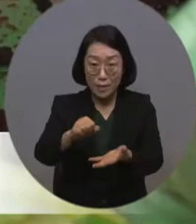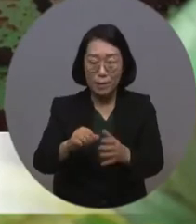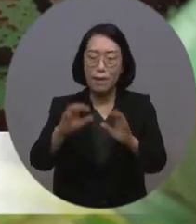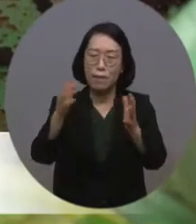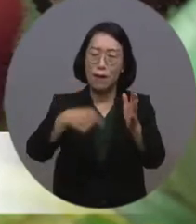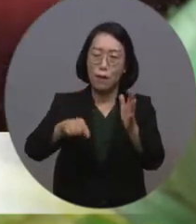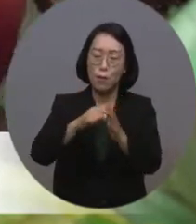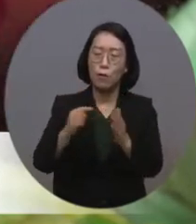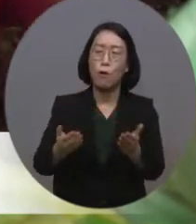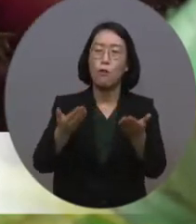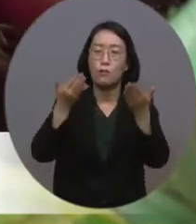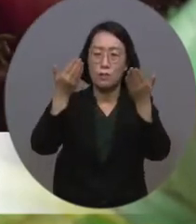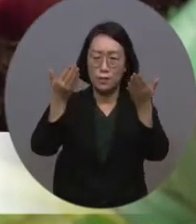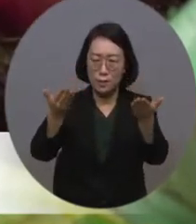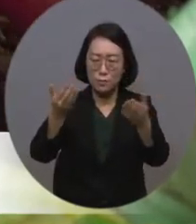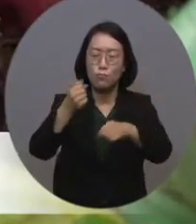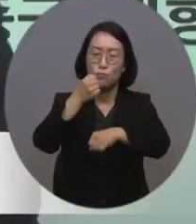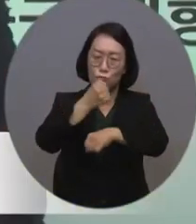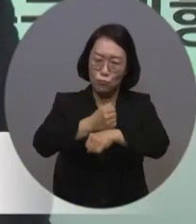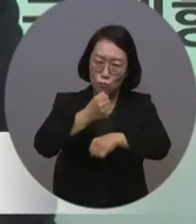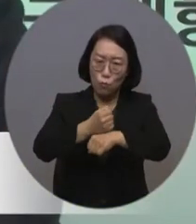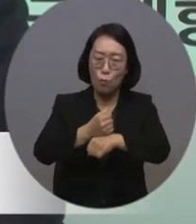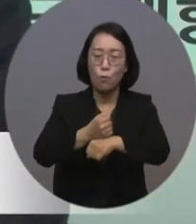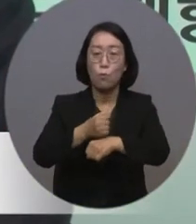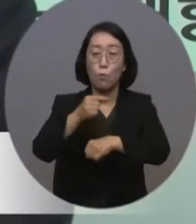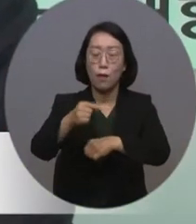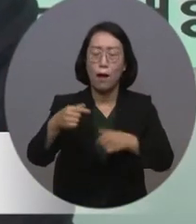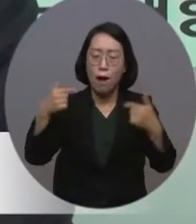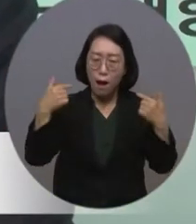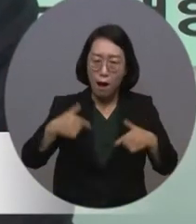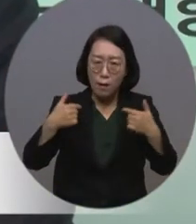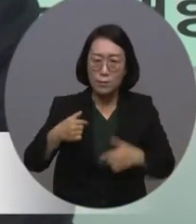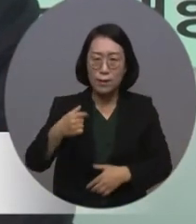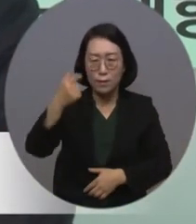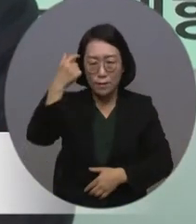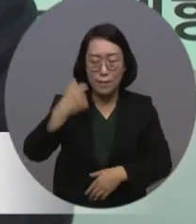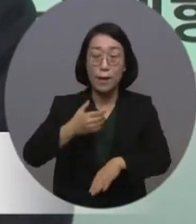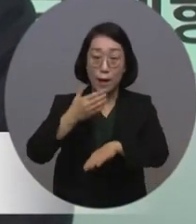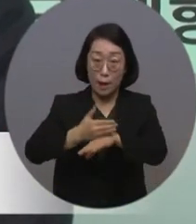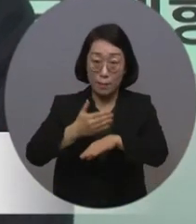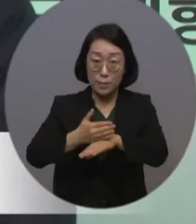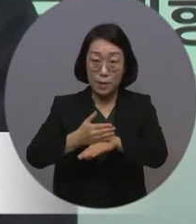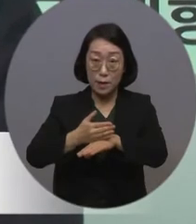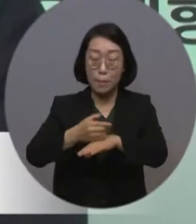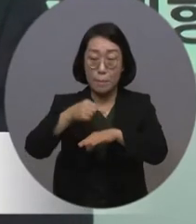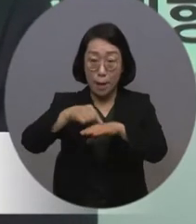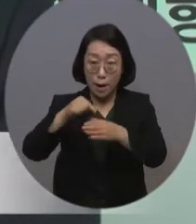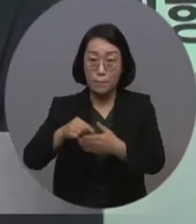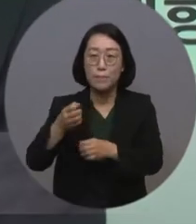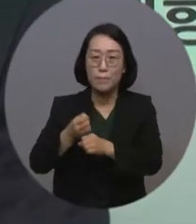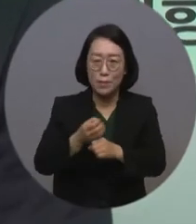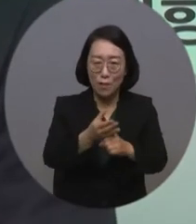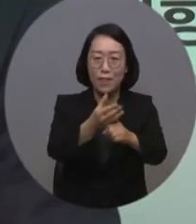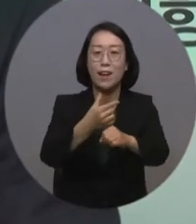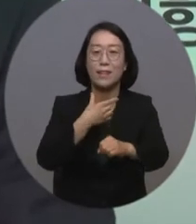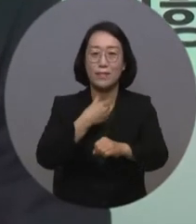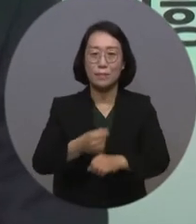위한 헌신과 또 노고에 늘 감사하고 있다는 말씀, 이런 마음이 잘 전달됐으면